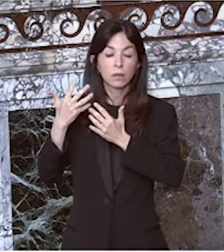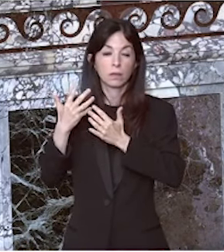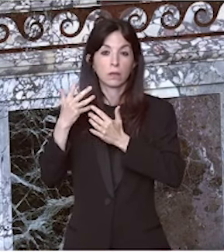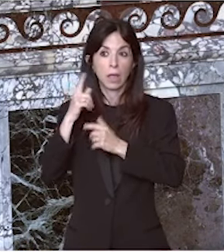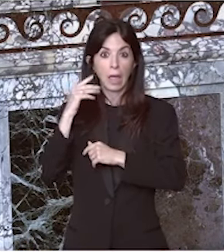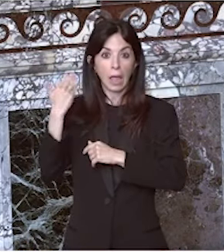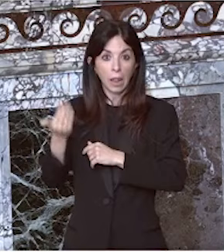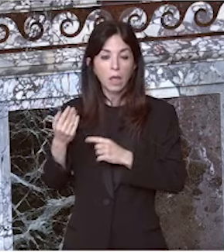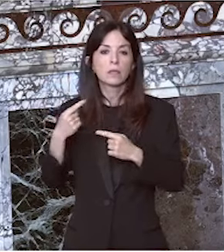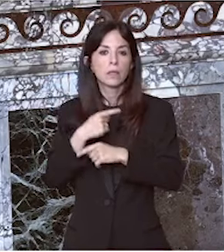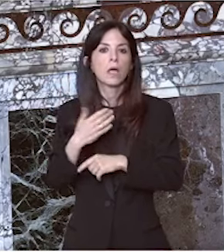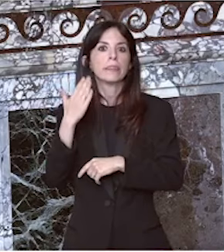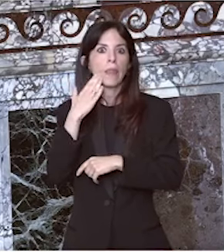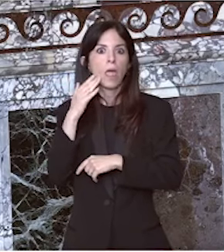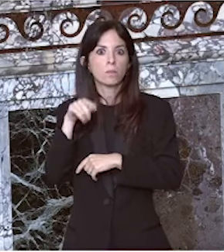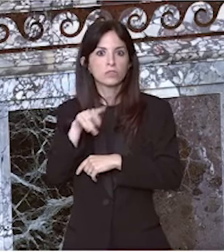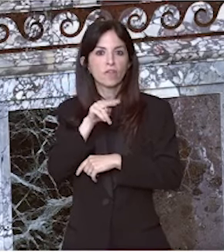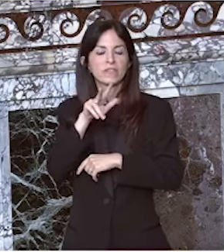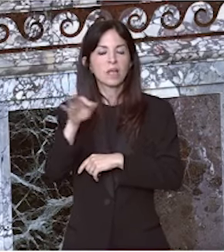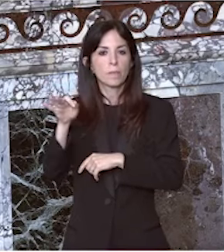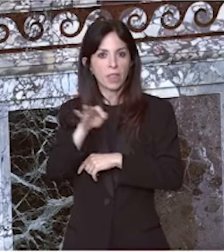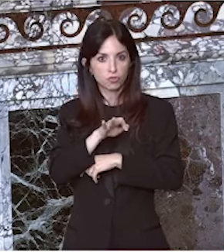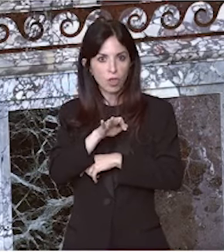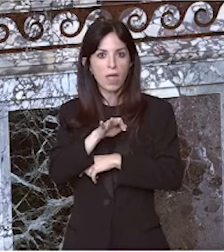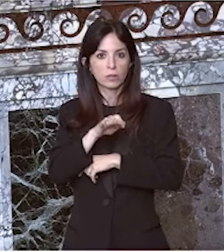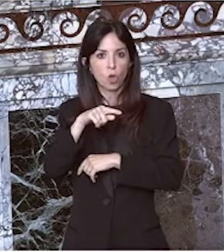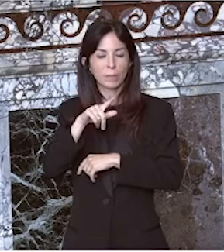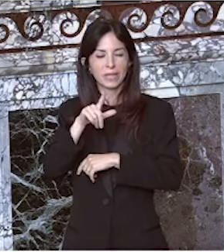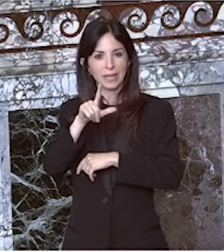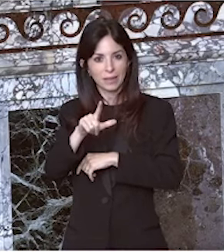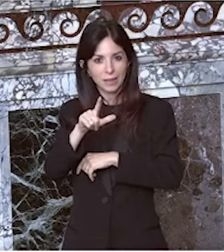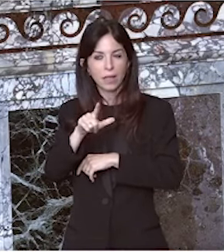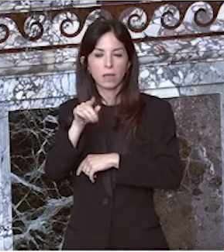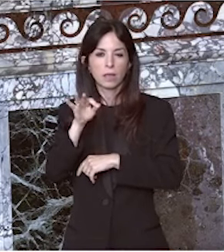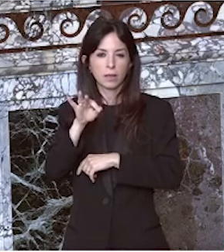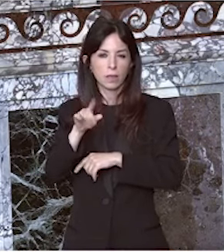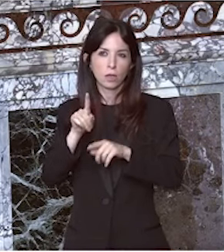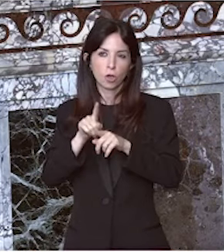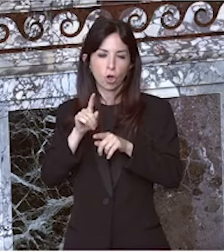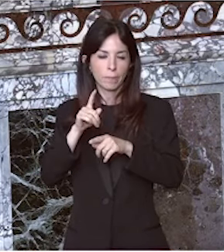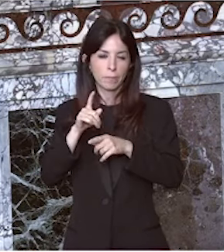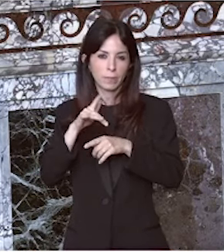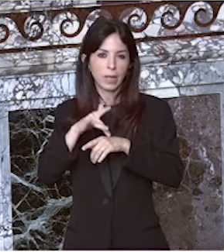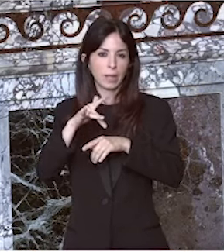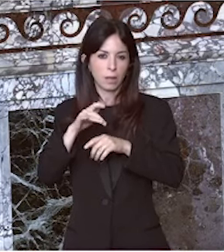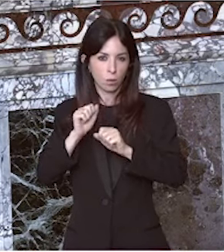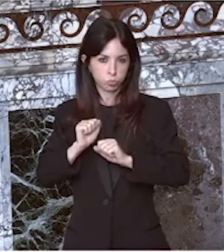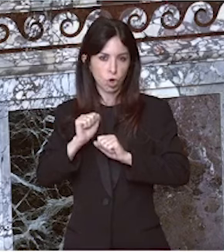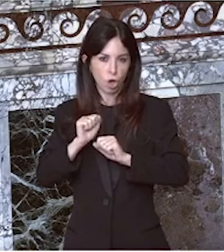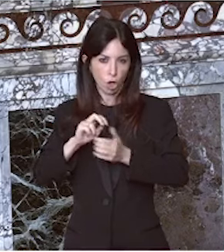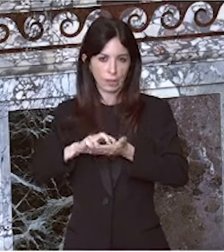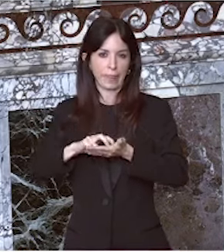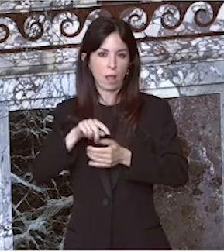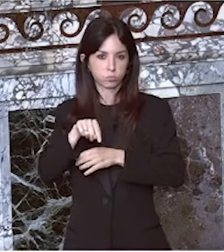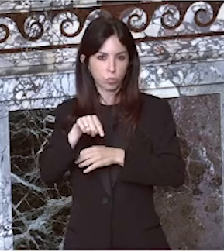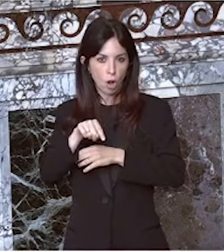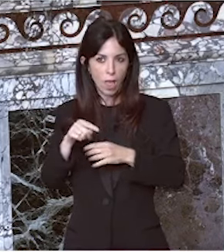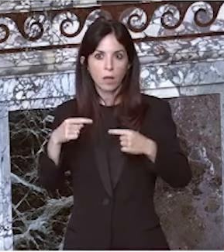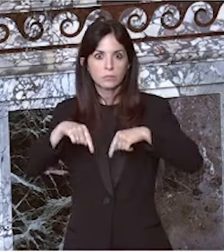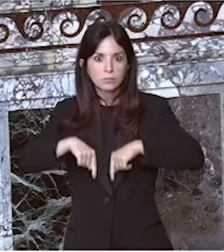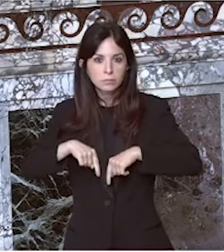era debitoria per il 23% del PIL e costituiva un elemento di vulnerabilità. Questo credo che sia un